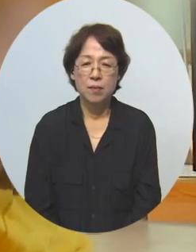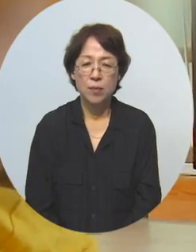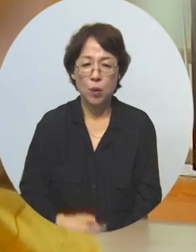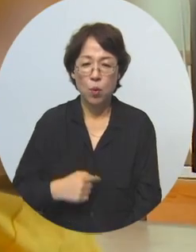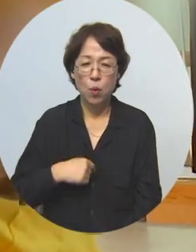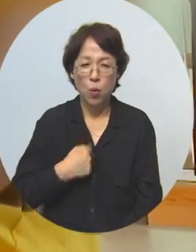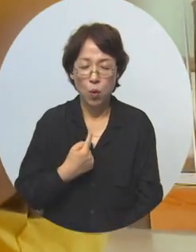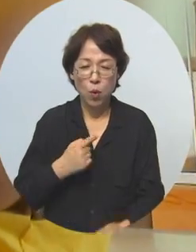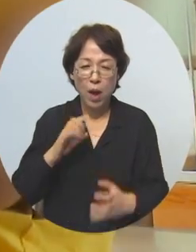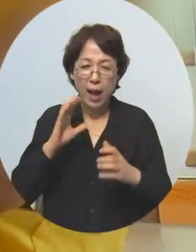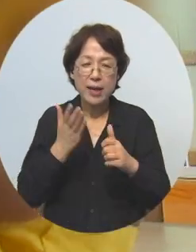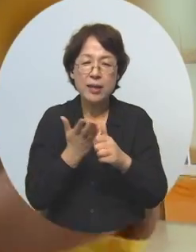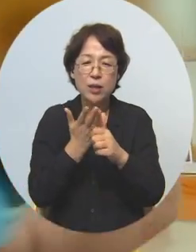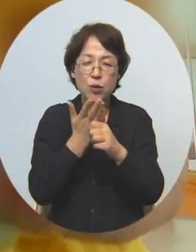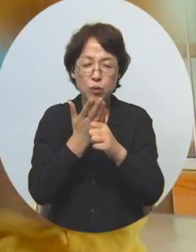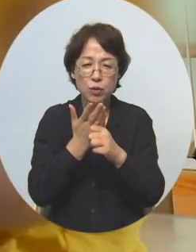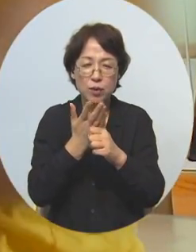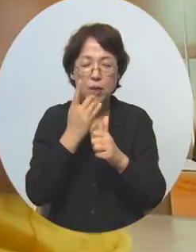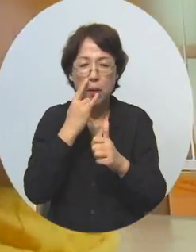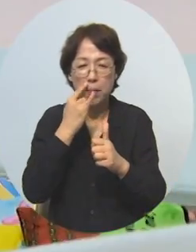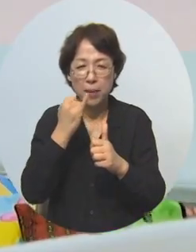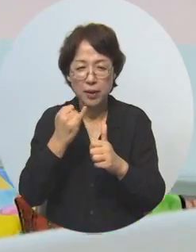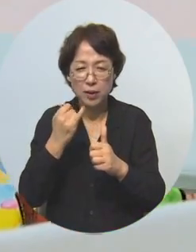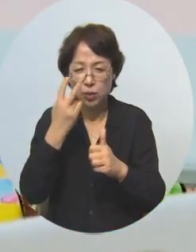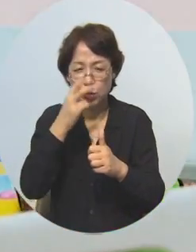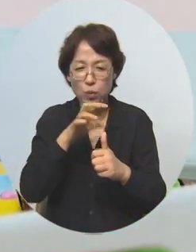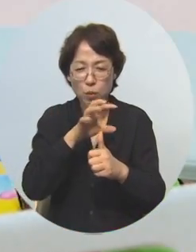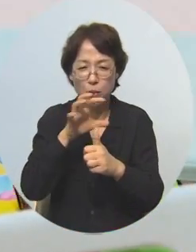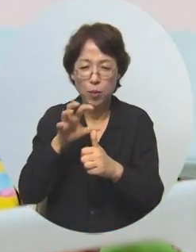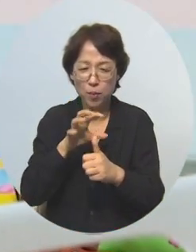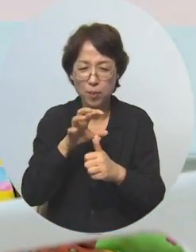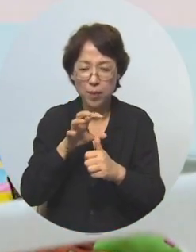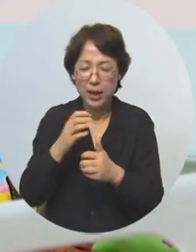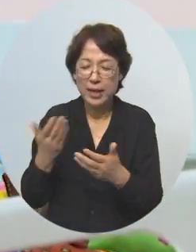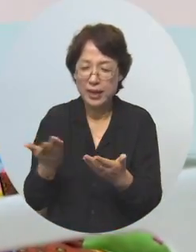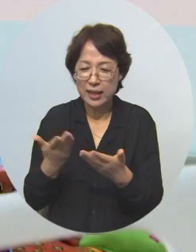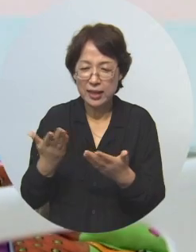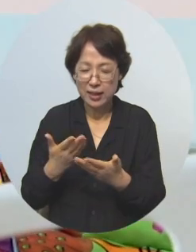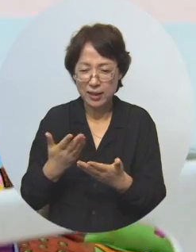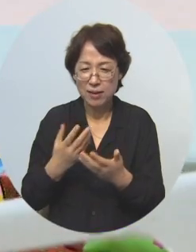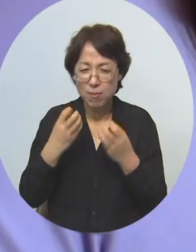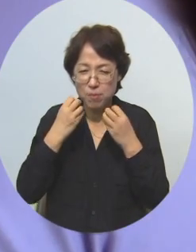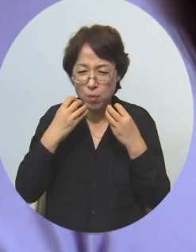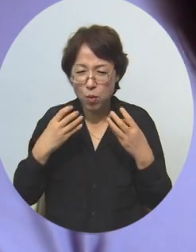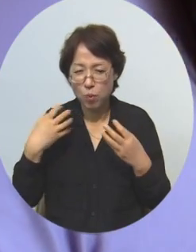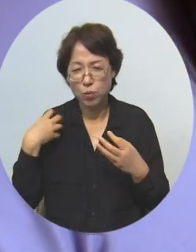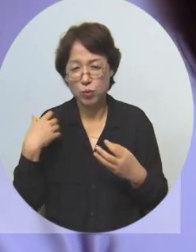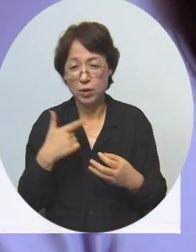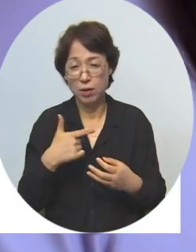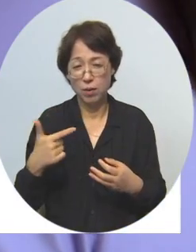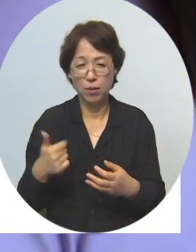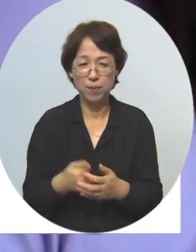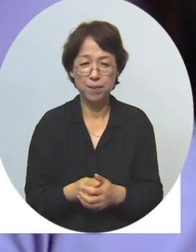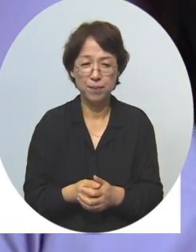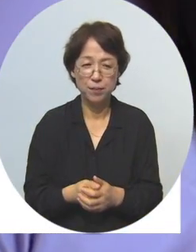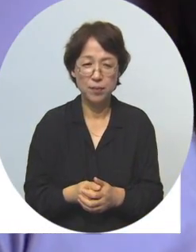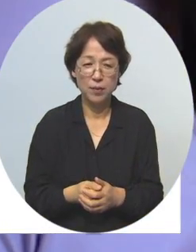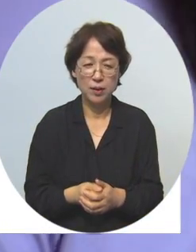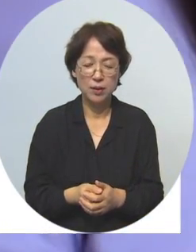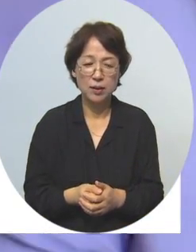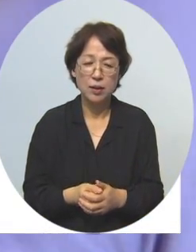홀로 아이를 키우는 한 부모는 돌봄과 생계를 동시에 책임져야 한다는 부담감이 큽니다 소를